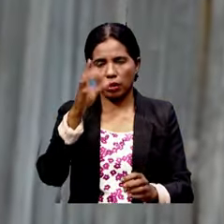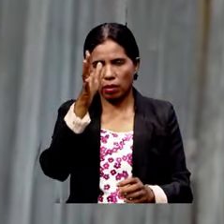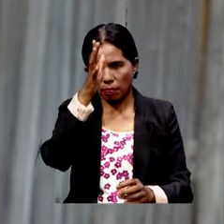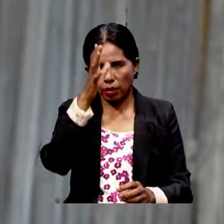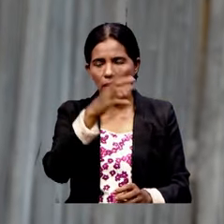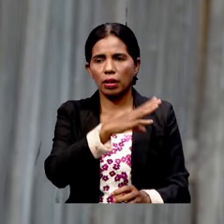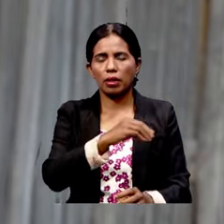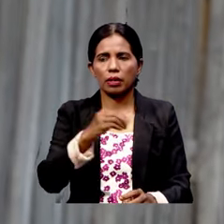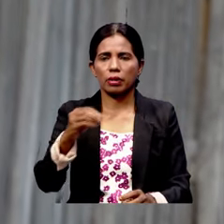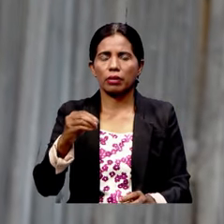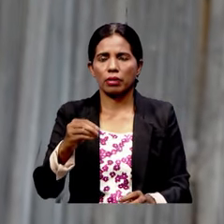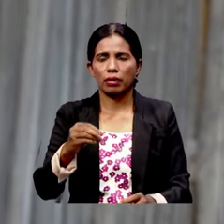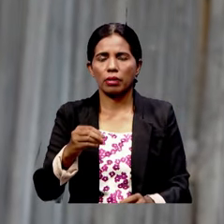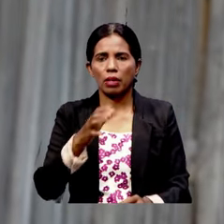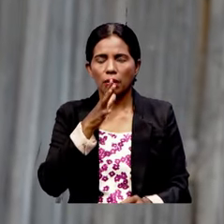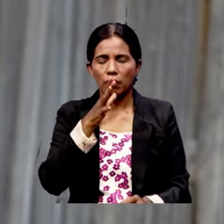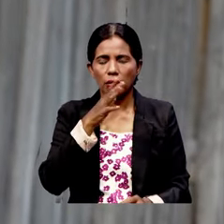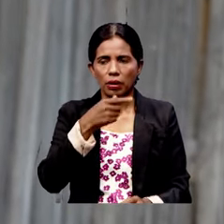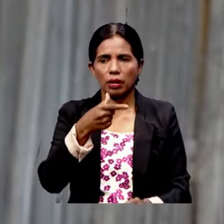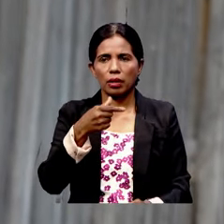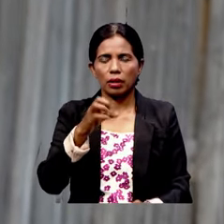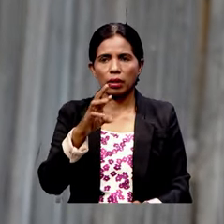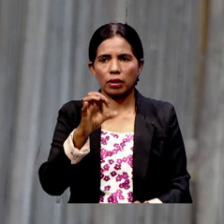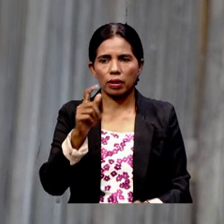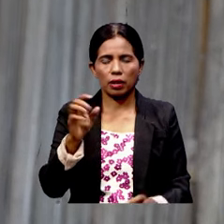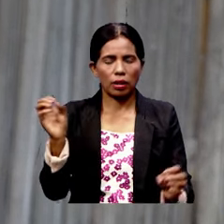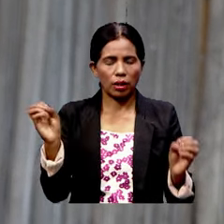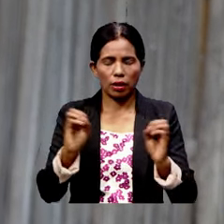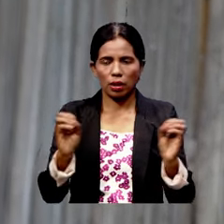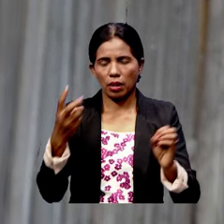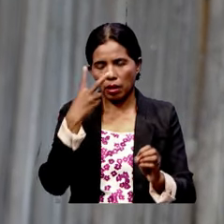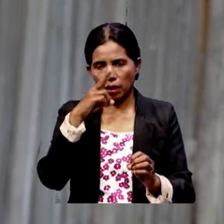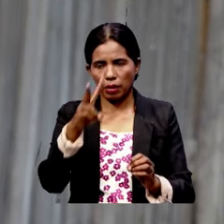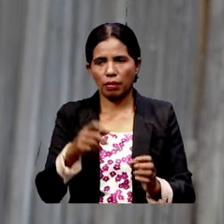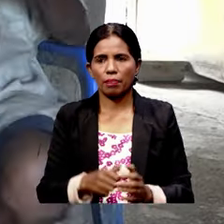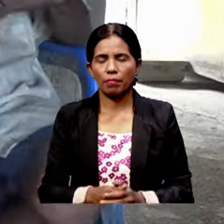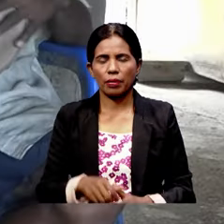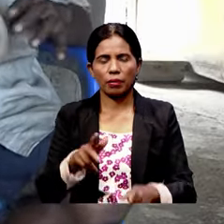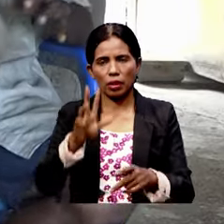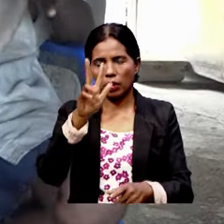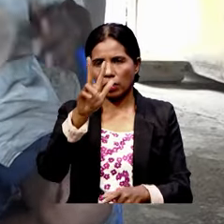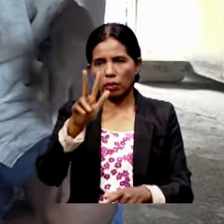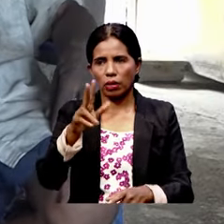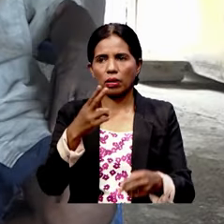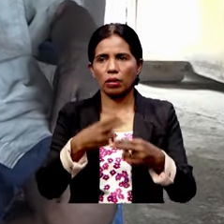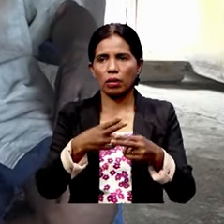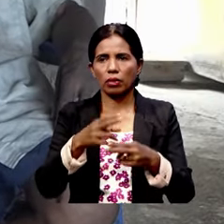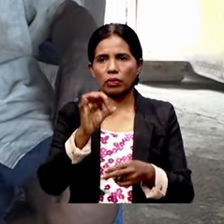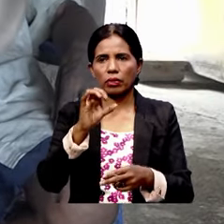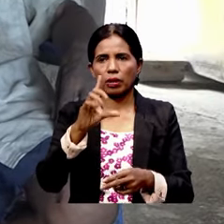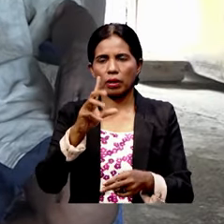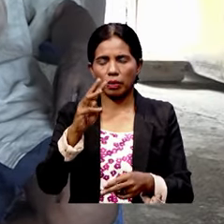hitunolu resiwalu matan soring labele hare. Kazalia uang nentolu, honara Filipa da